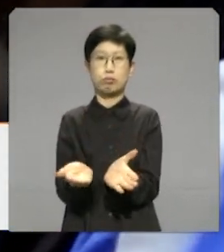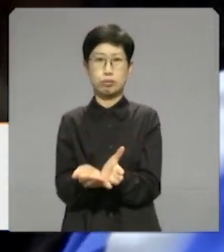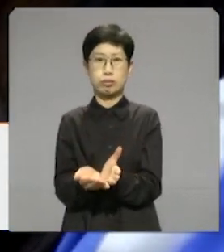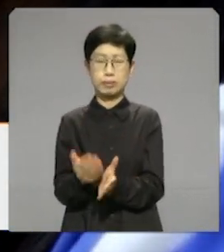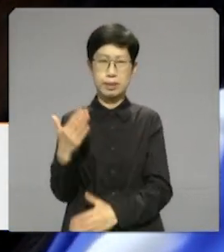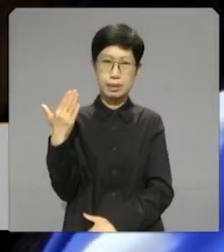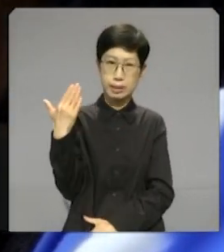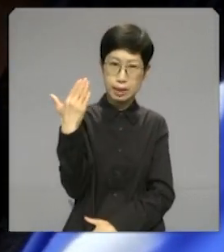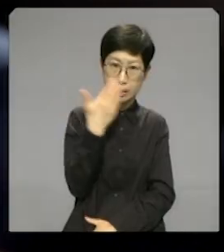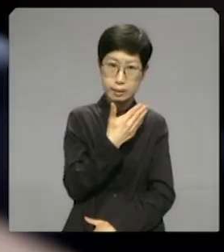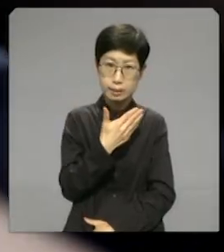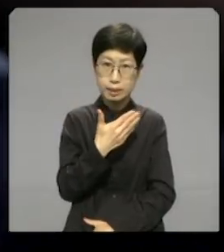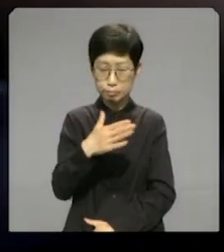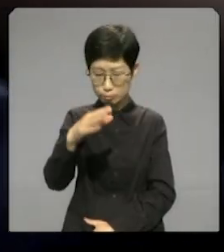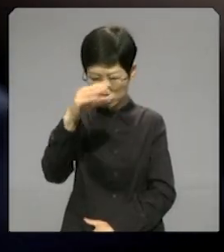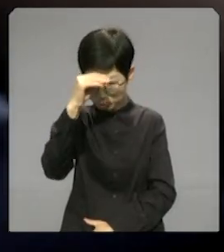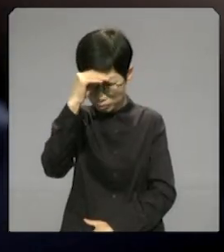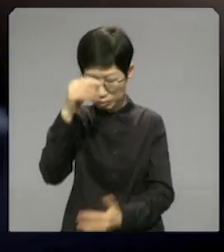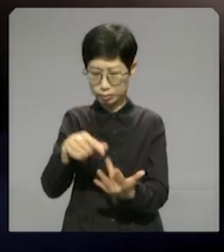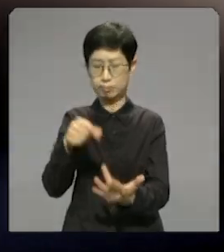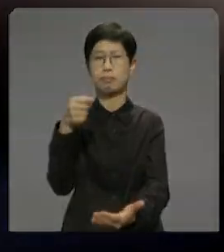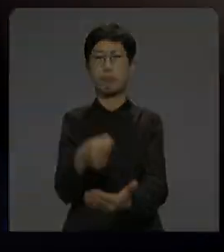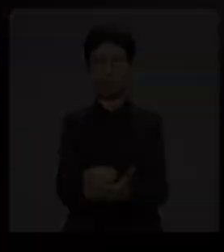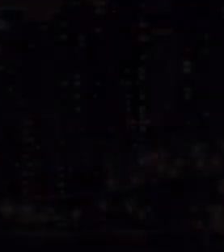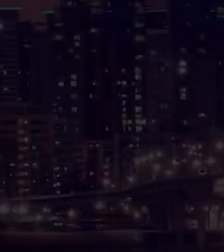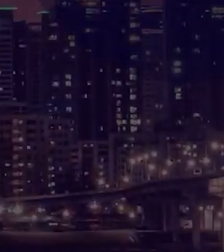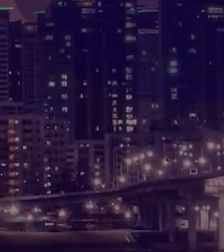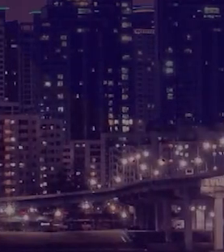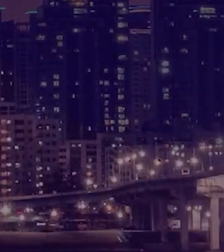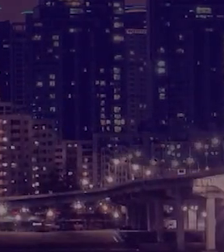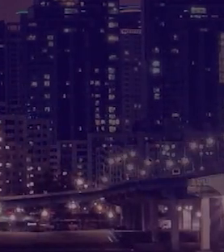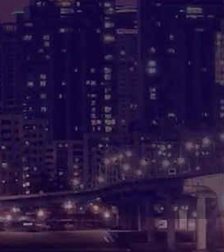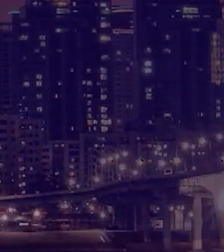저탄소 우수 사례로 선정됐다고 하네요